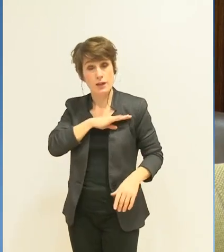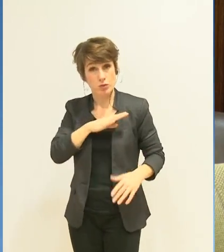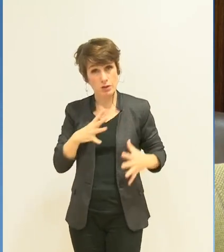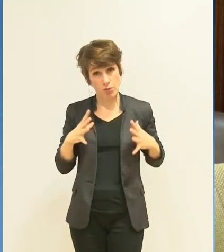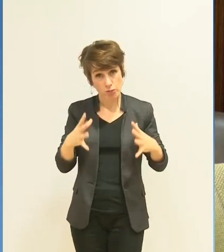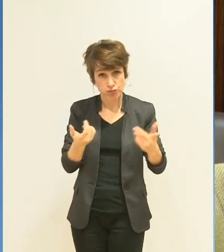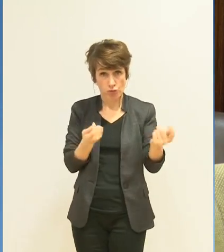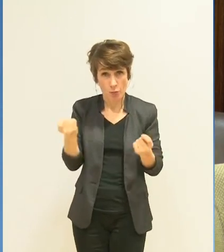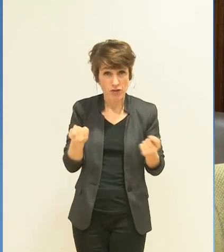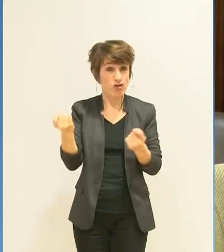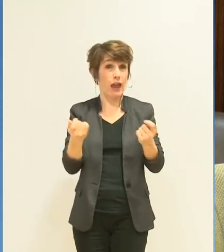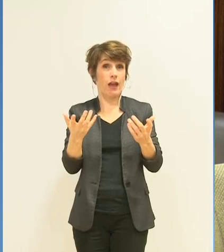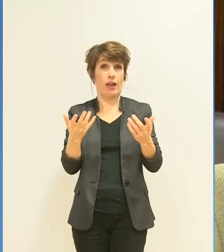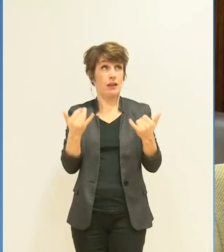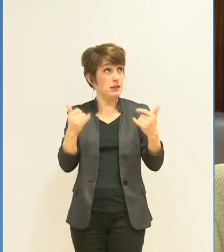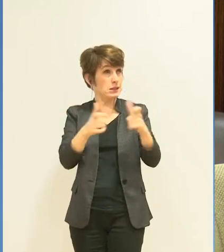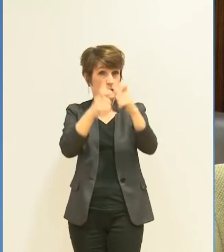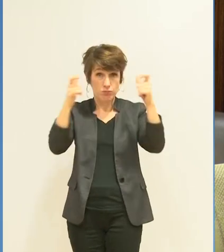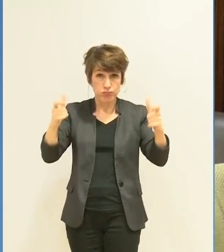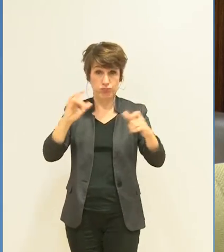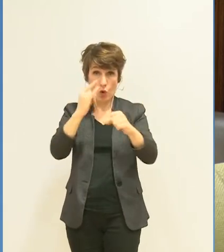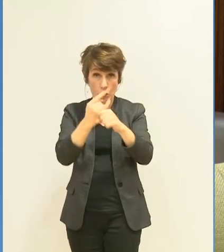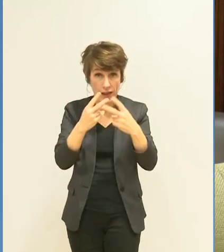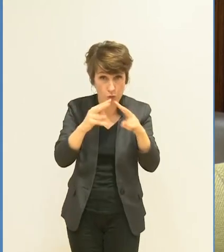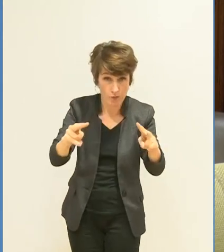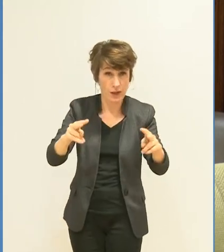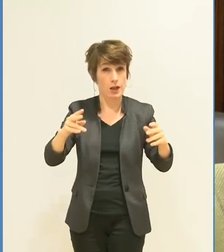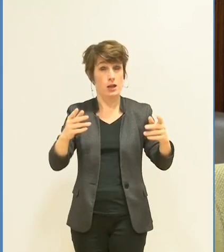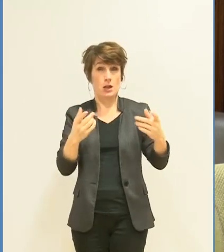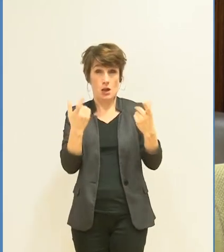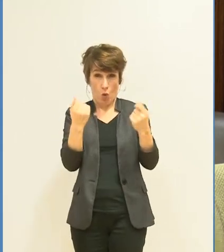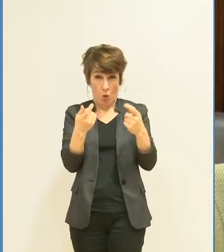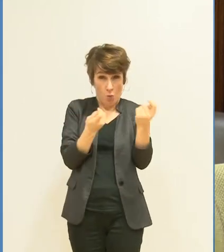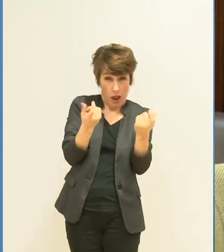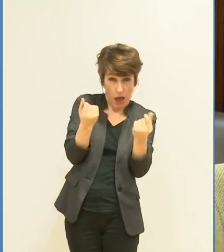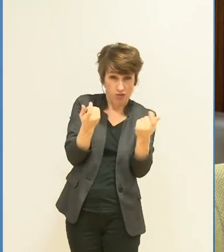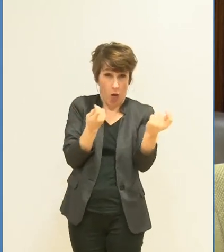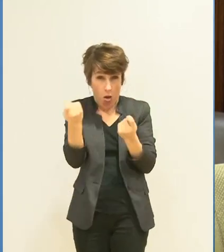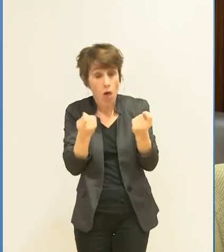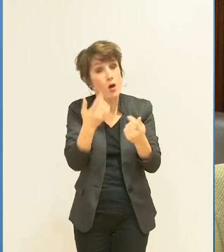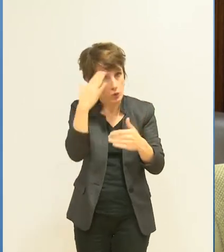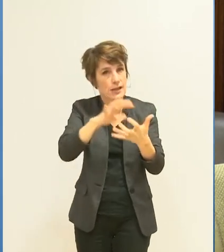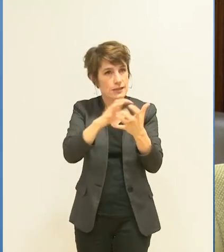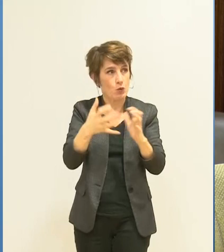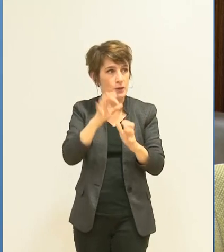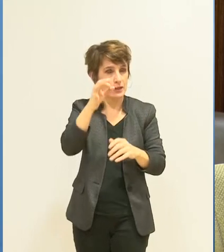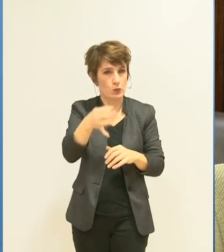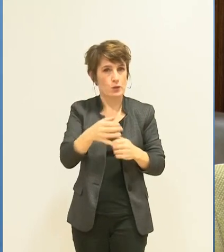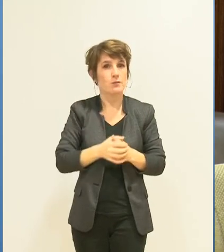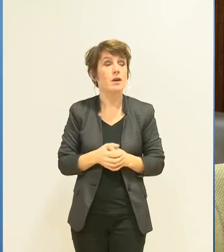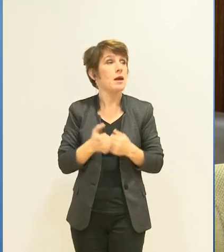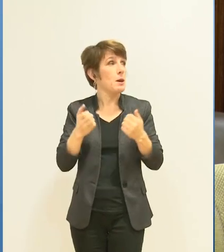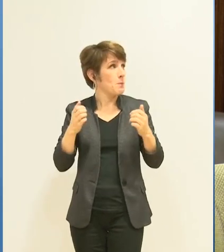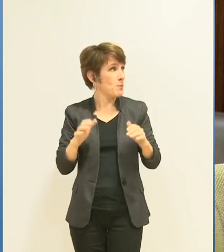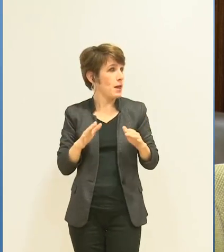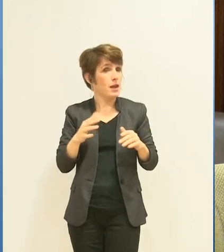et les comptes qui sont associés et nous savons combien cet exercice est compliqué mais comme tout budget il est aussi